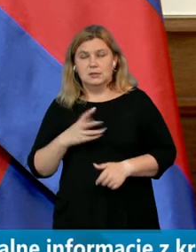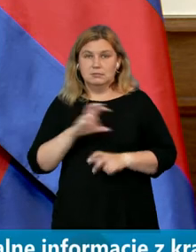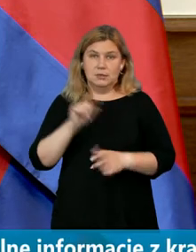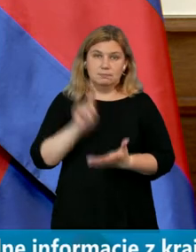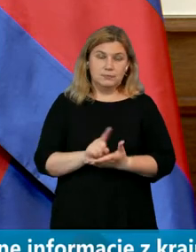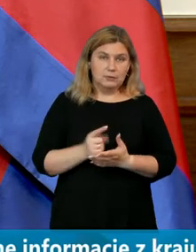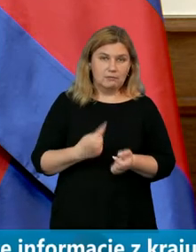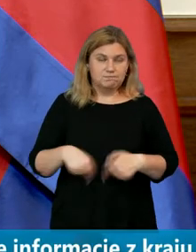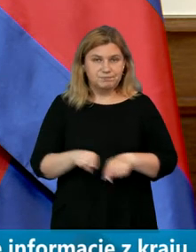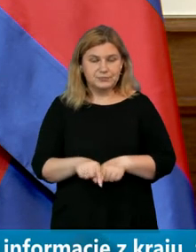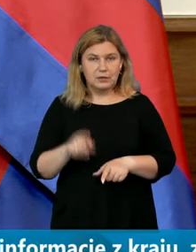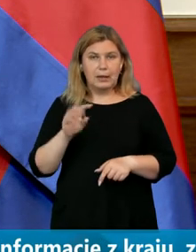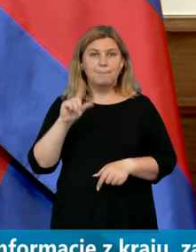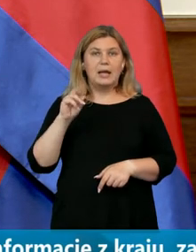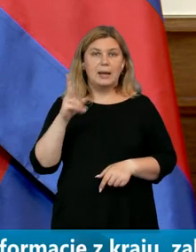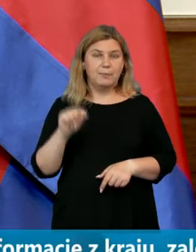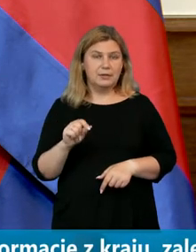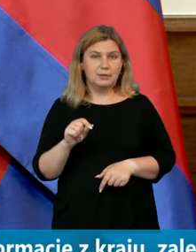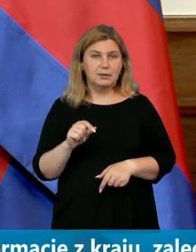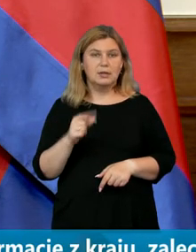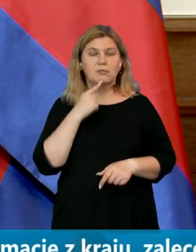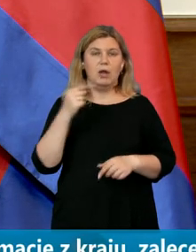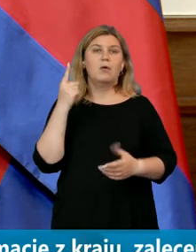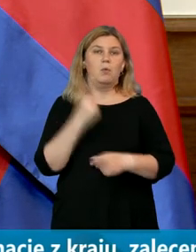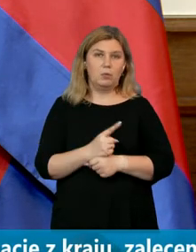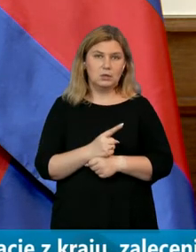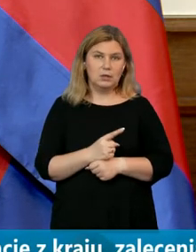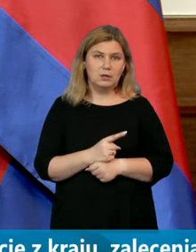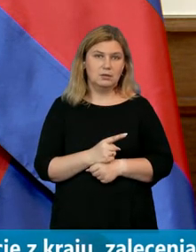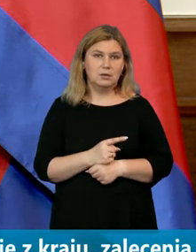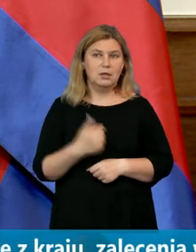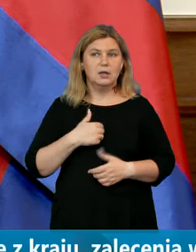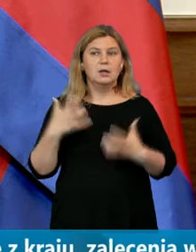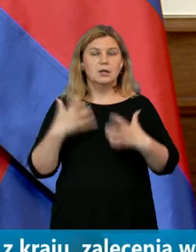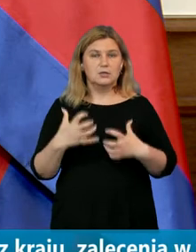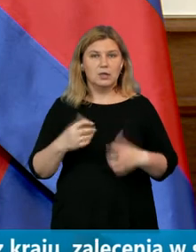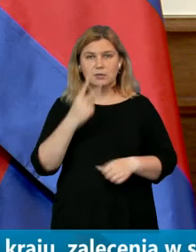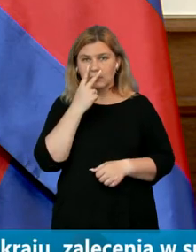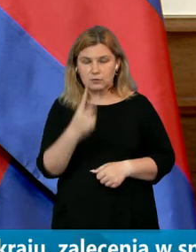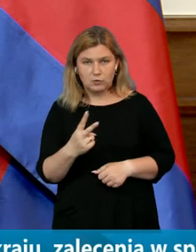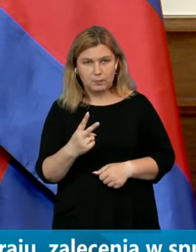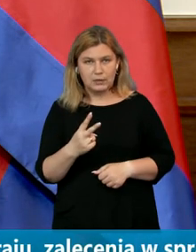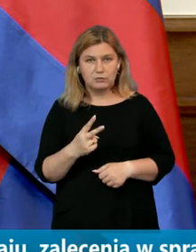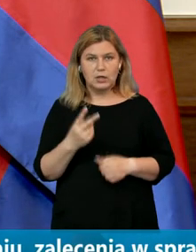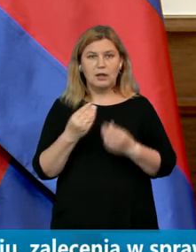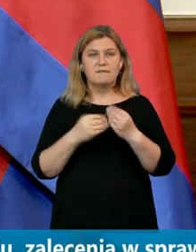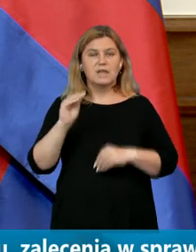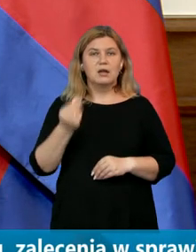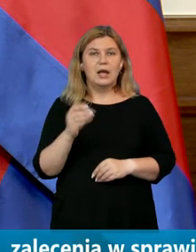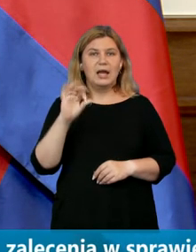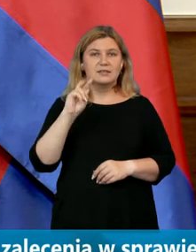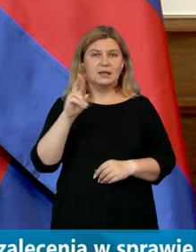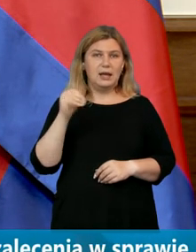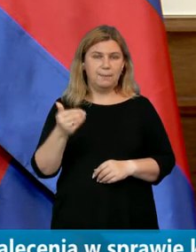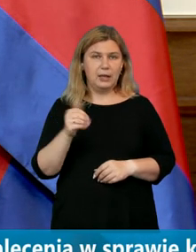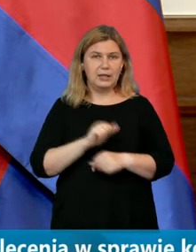w terminie. No, PKP twierdzi, że da radę, natomiast chcielibyśmy te prace zobaczyć. Większość kwoty na SKM-kę jest właśnie